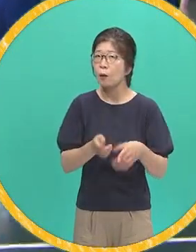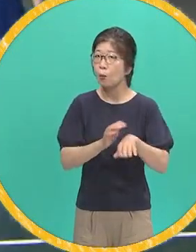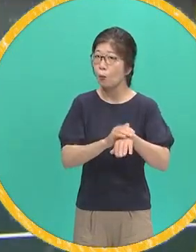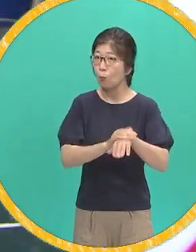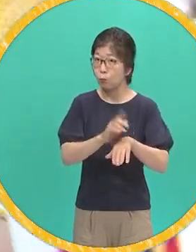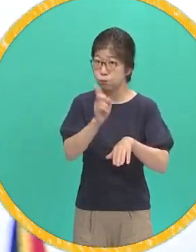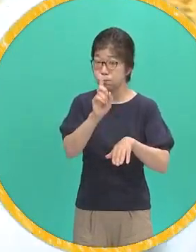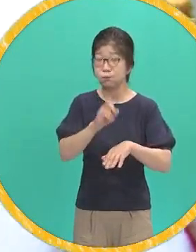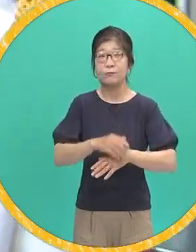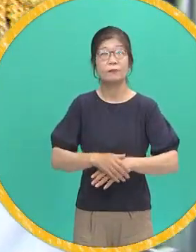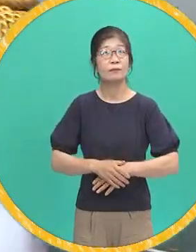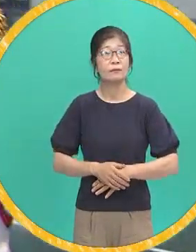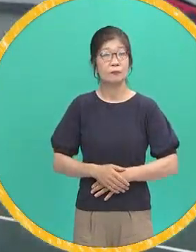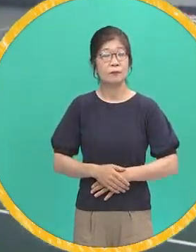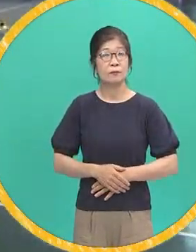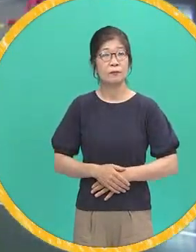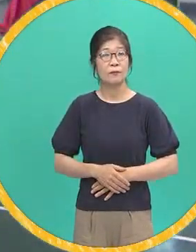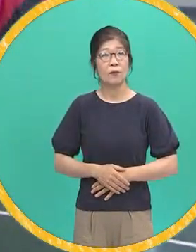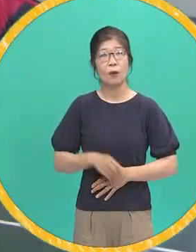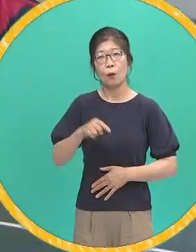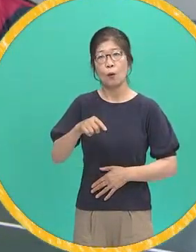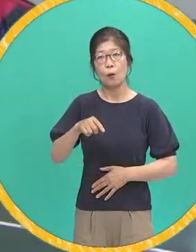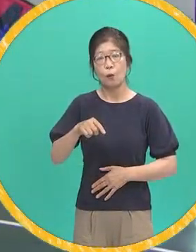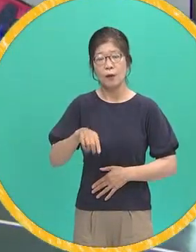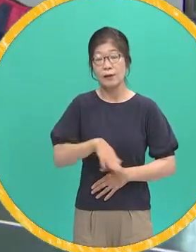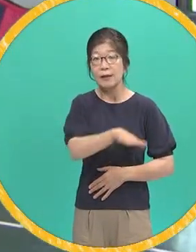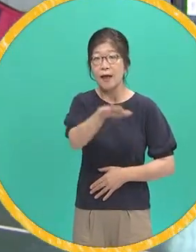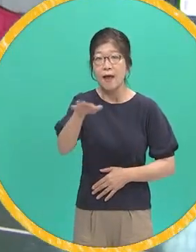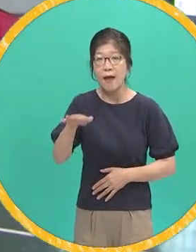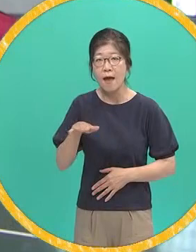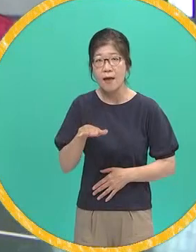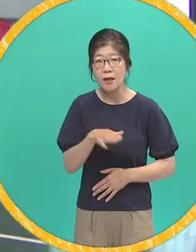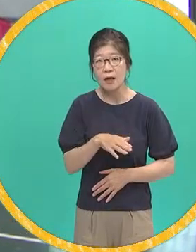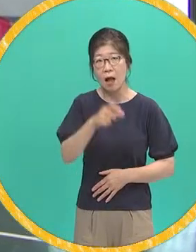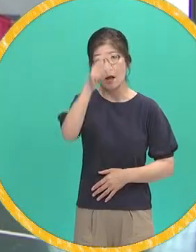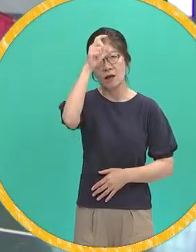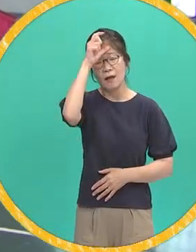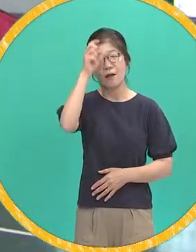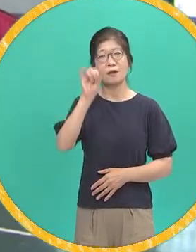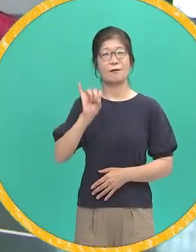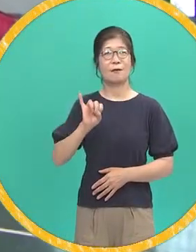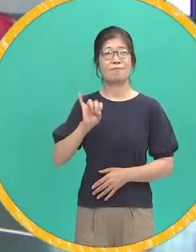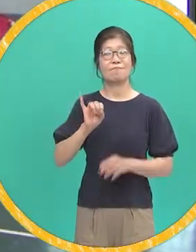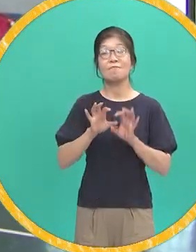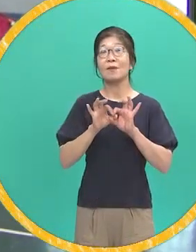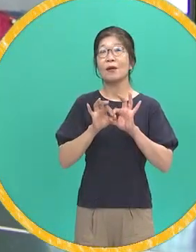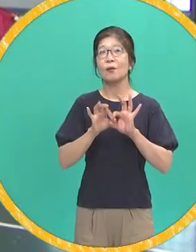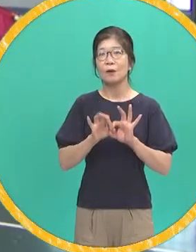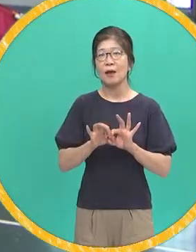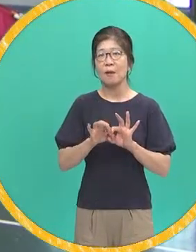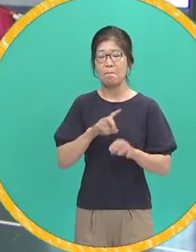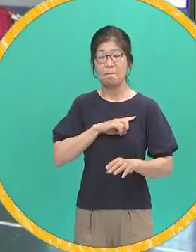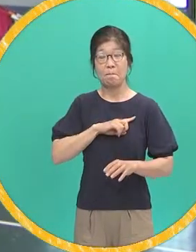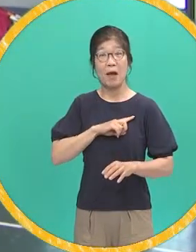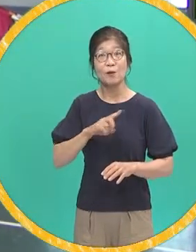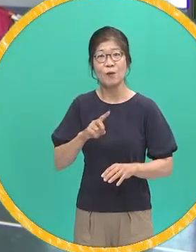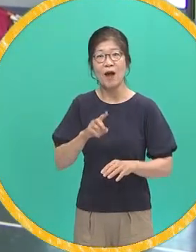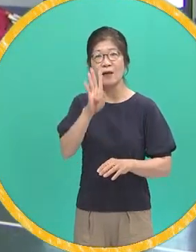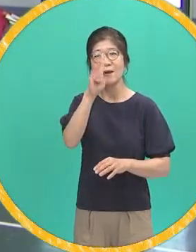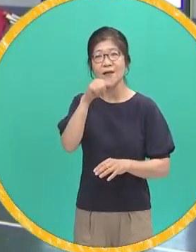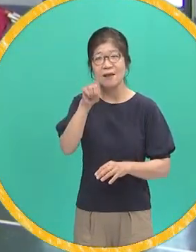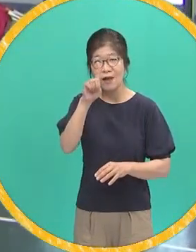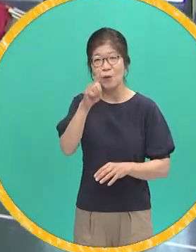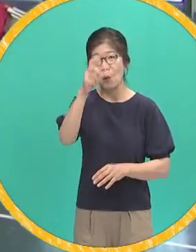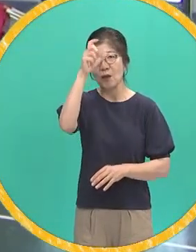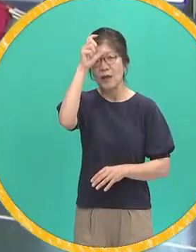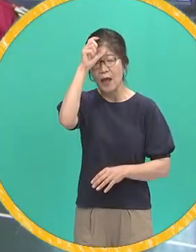があるんですかカラーガードは女性警察官で構成されていますですのでまず神奈川県警察官試験